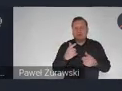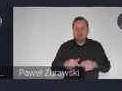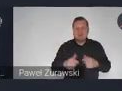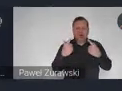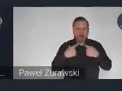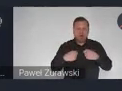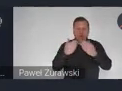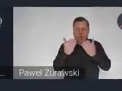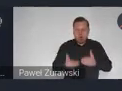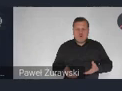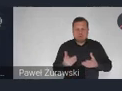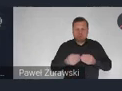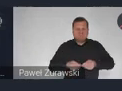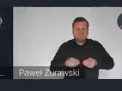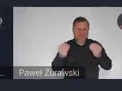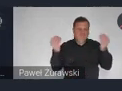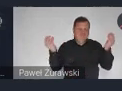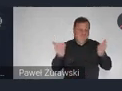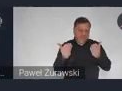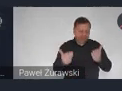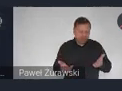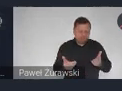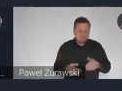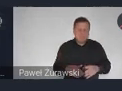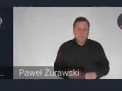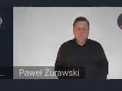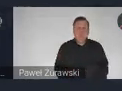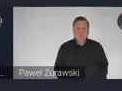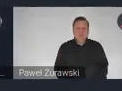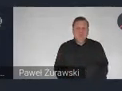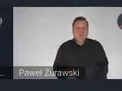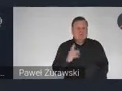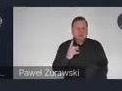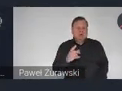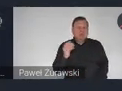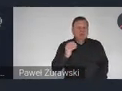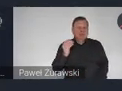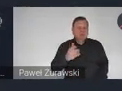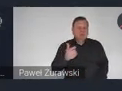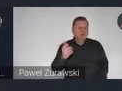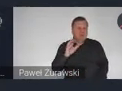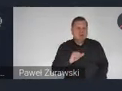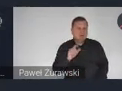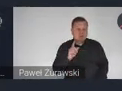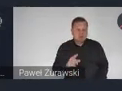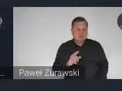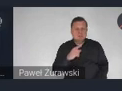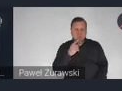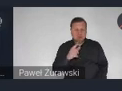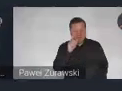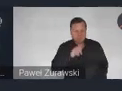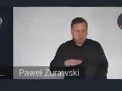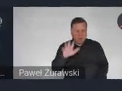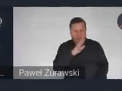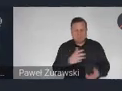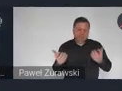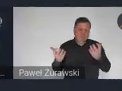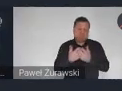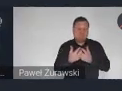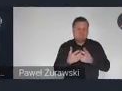osobisty i ten potencjał Nie zapominając przy tym o budowaniu więzi społecznych